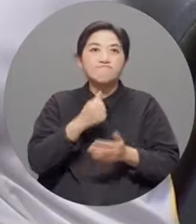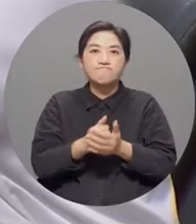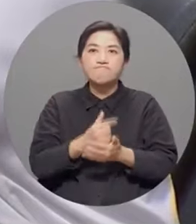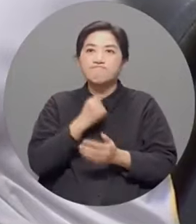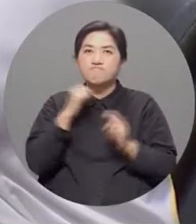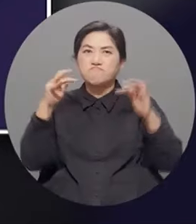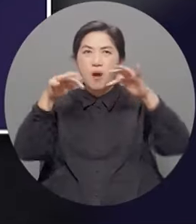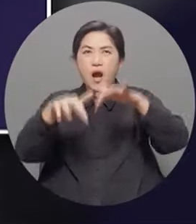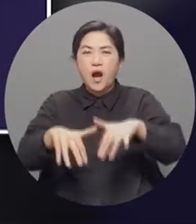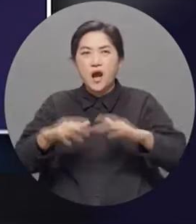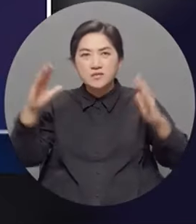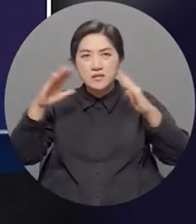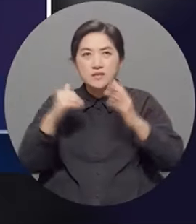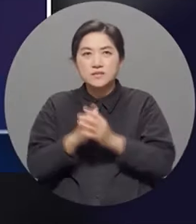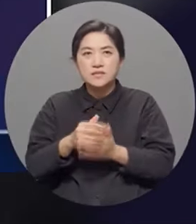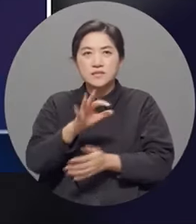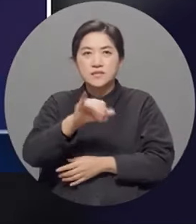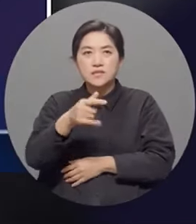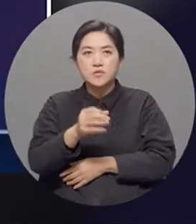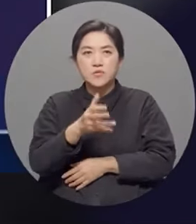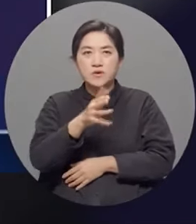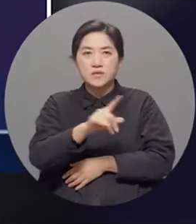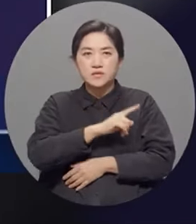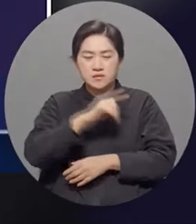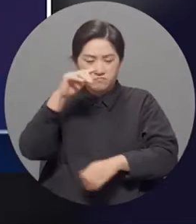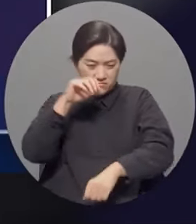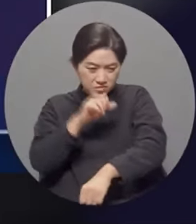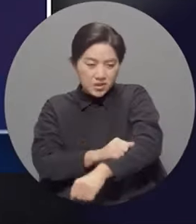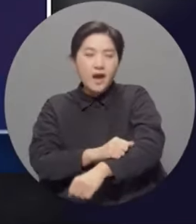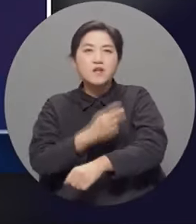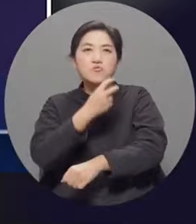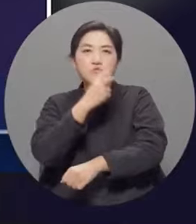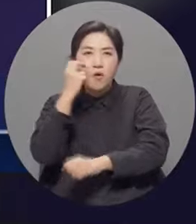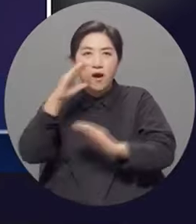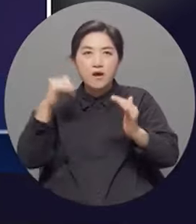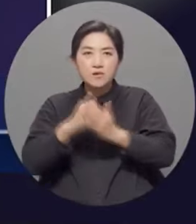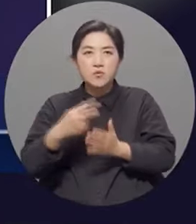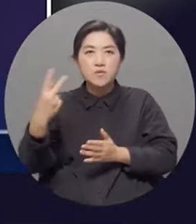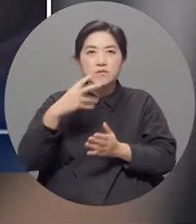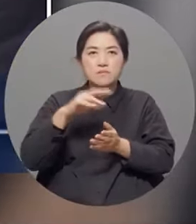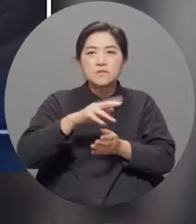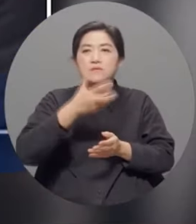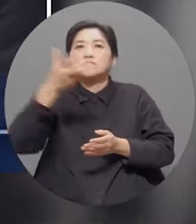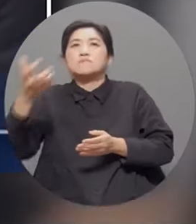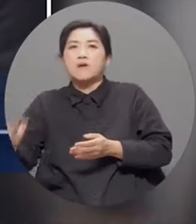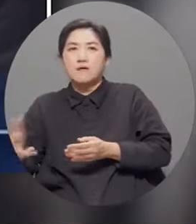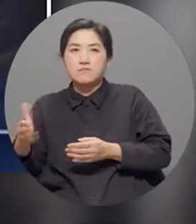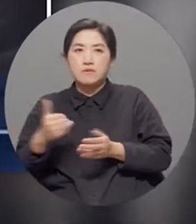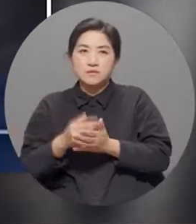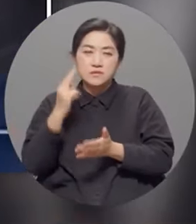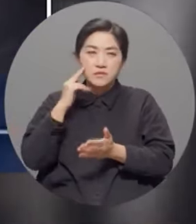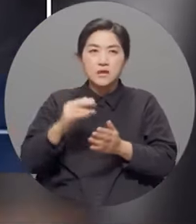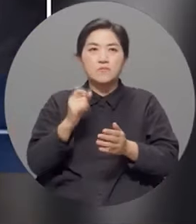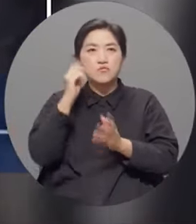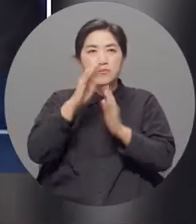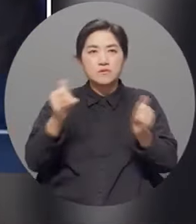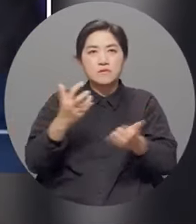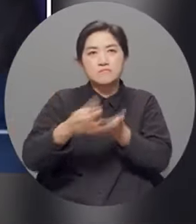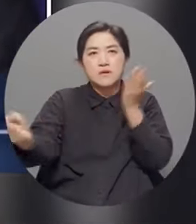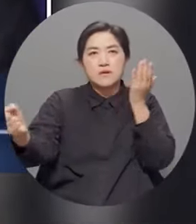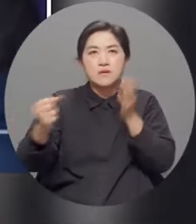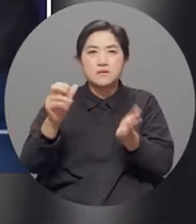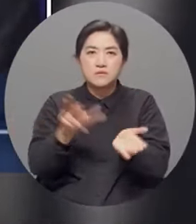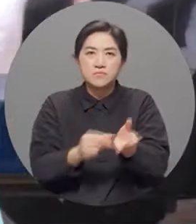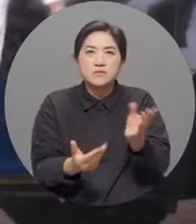현상. 이공계에서 가장 우수한 인력이 또 2천 명 의료계로 넘어온다라는 이야기. 심각한 인재 유출과 타격이 있을 거라는